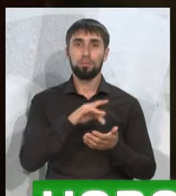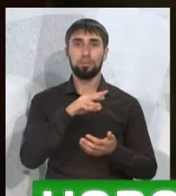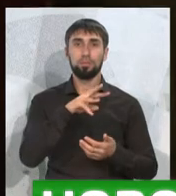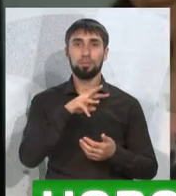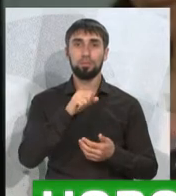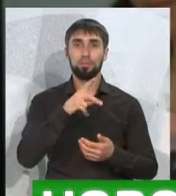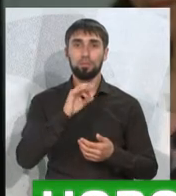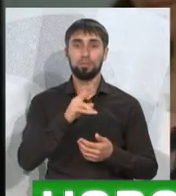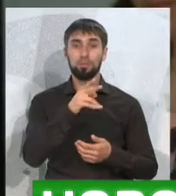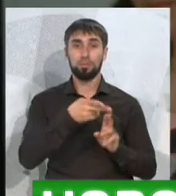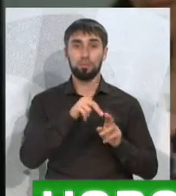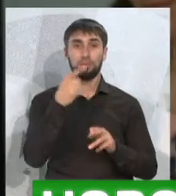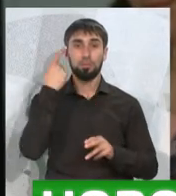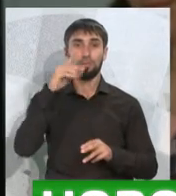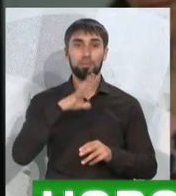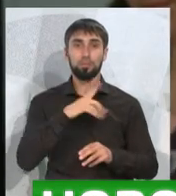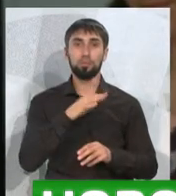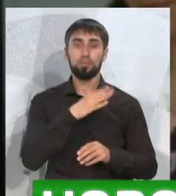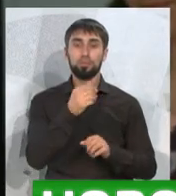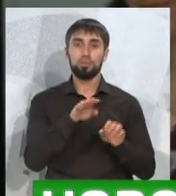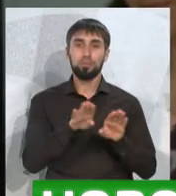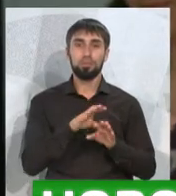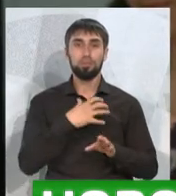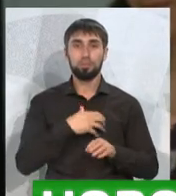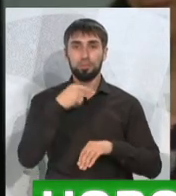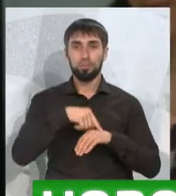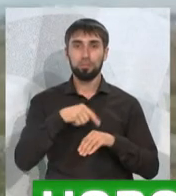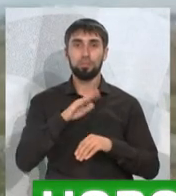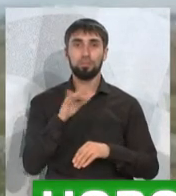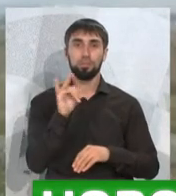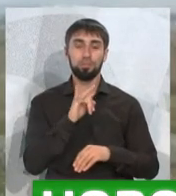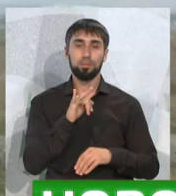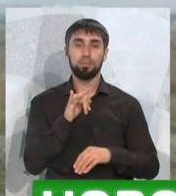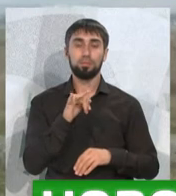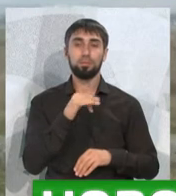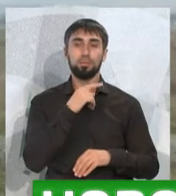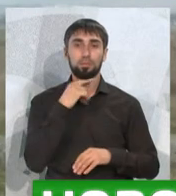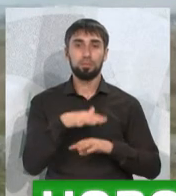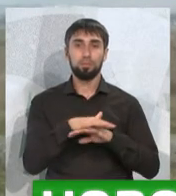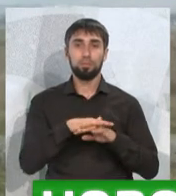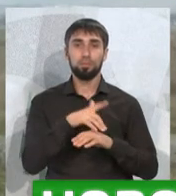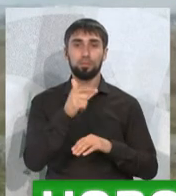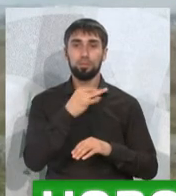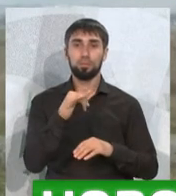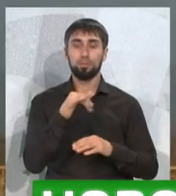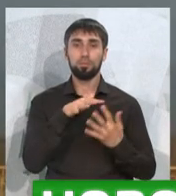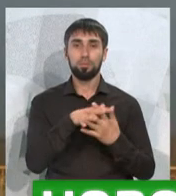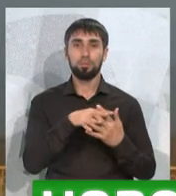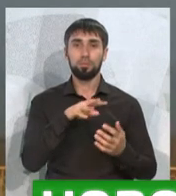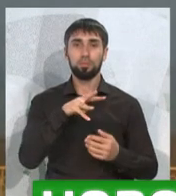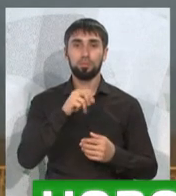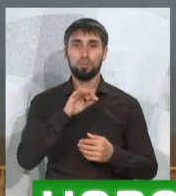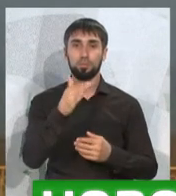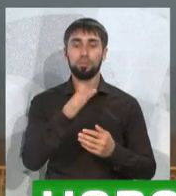Ахмед Боков был инициатором по созданию хроники таких важных моментов в истории ингушского народа, как гражданская война, Малгобекская